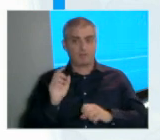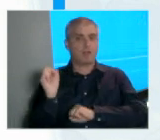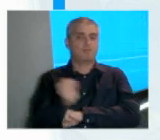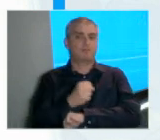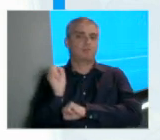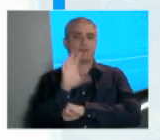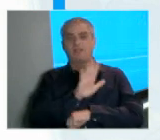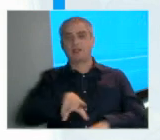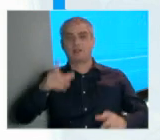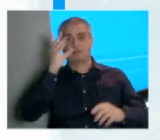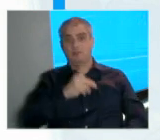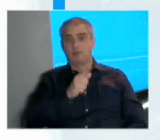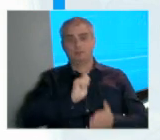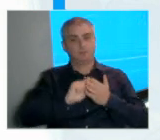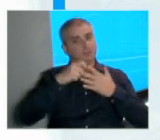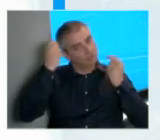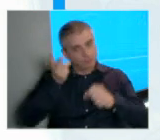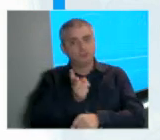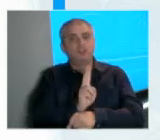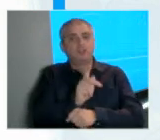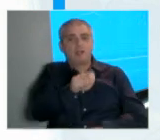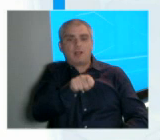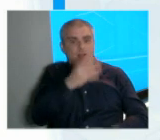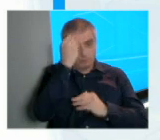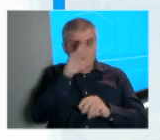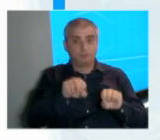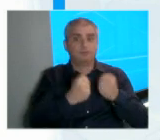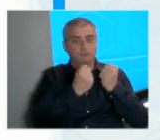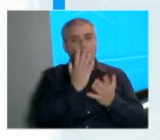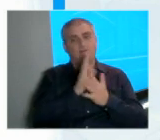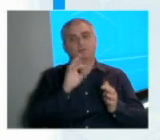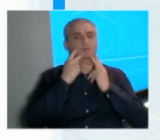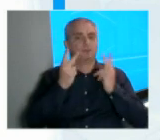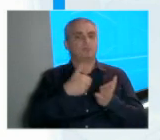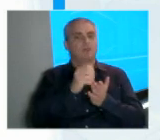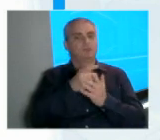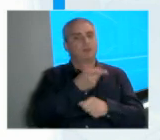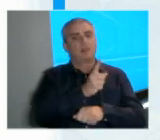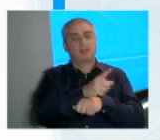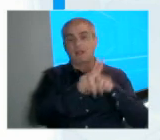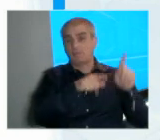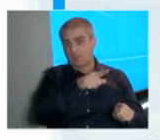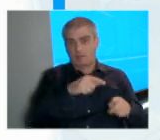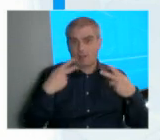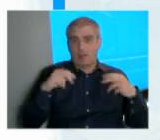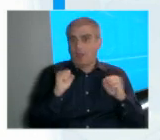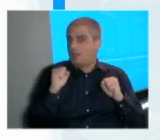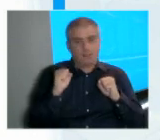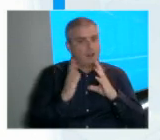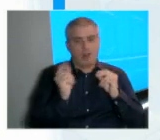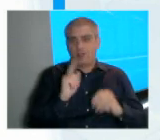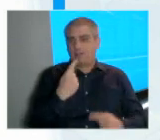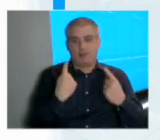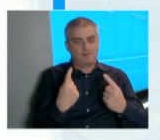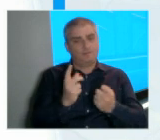את ילדי הדרום. משרד החינוך פשוט שיקר לכנסת והודיעו שהמשבר נפתר וממשיך להתעלל במטפלים. חרדה של הילדים לא תיעלם